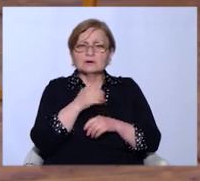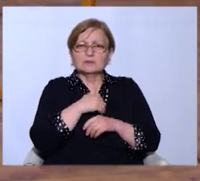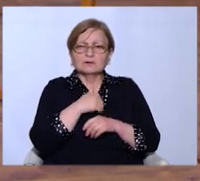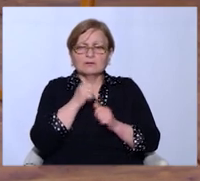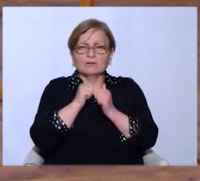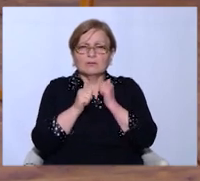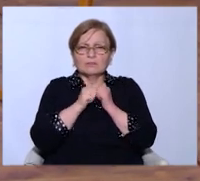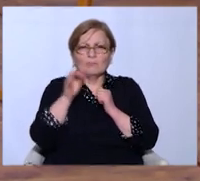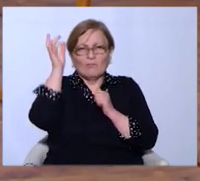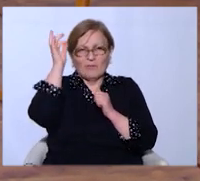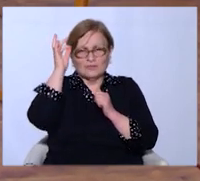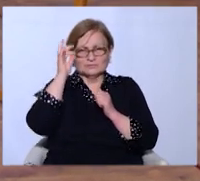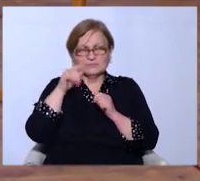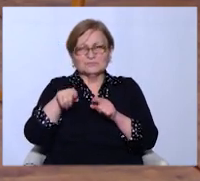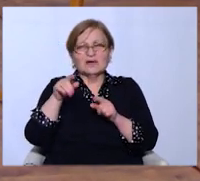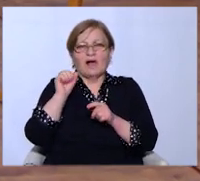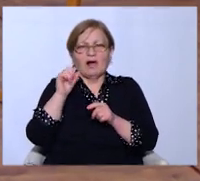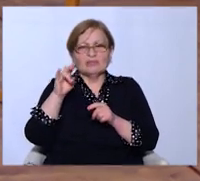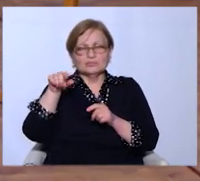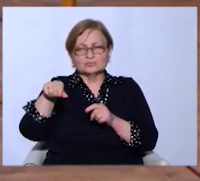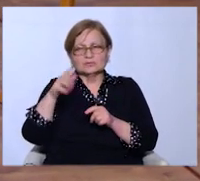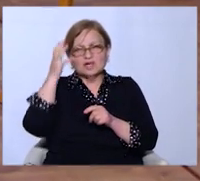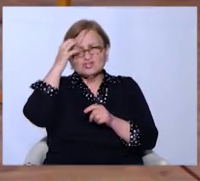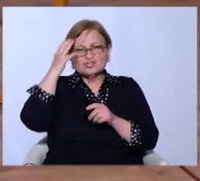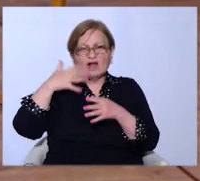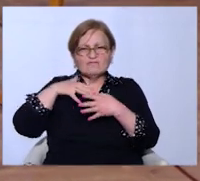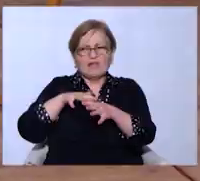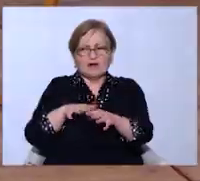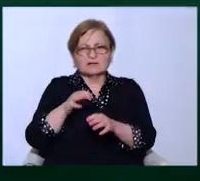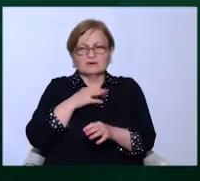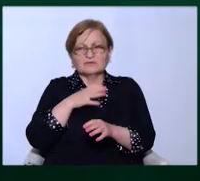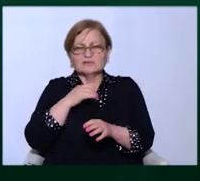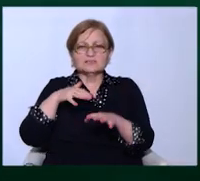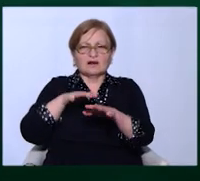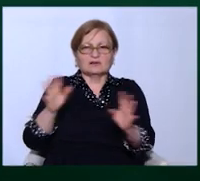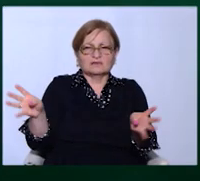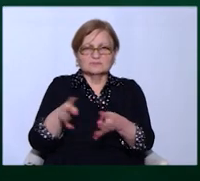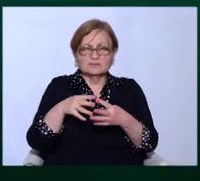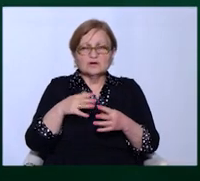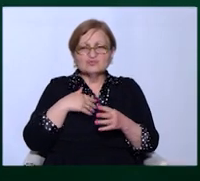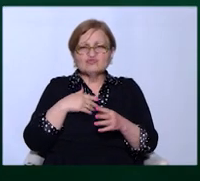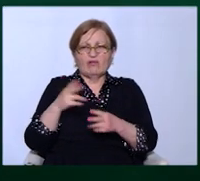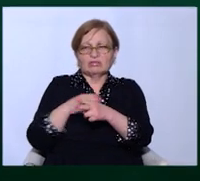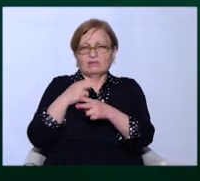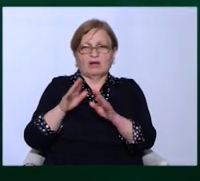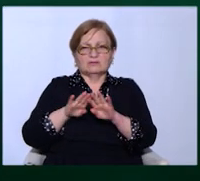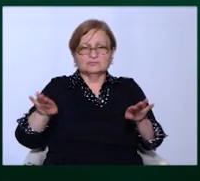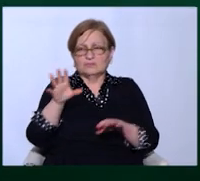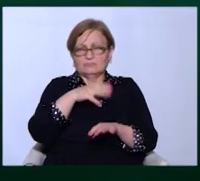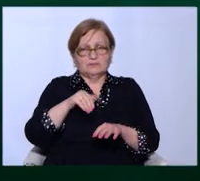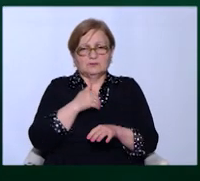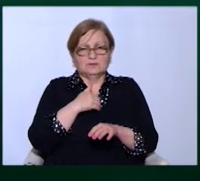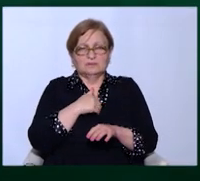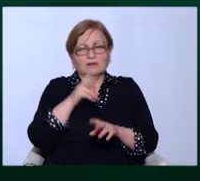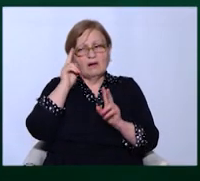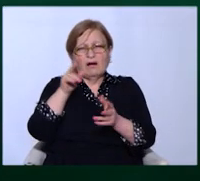მაგრამ ყოველთვის მომაგონდები ამ ანანურთან. შავი არ აგვი, თეთრ არ აქვს ერთვის. ჩვენი გათიშვა კი ყველას სურდა.